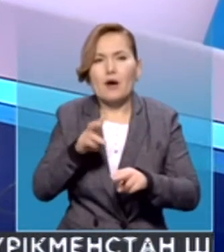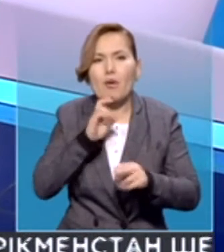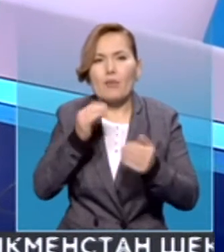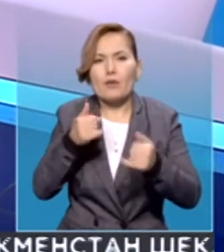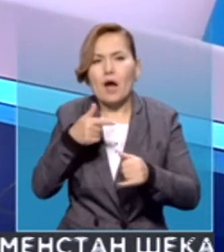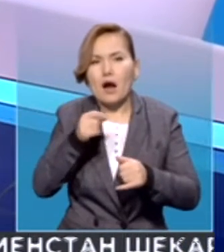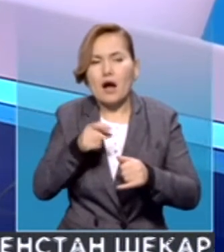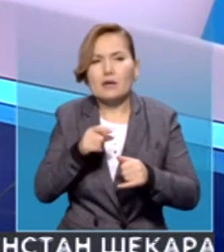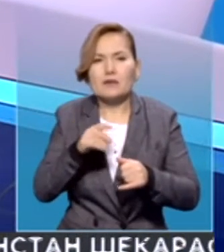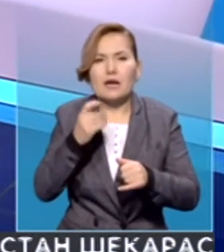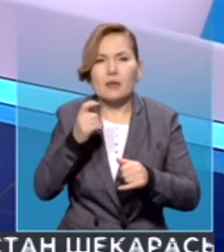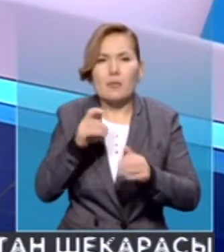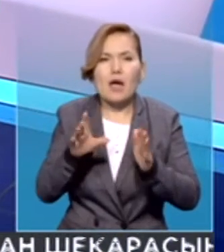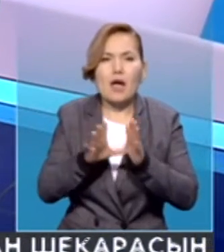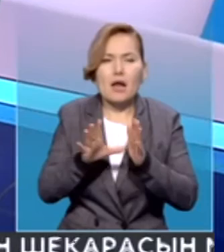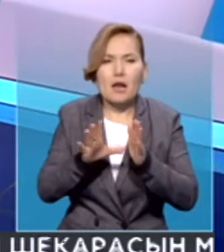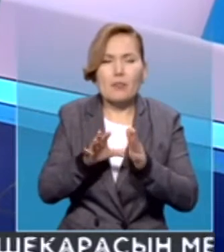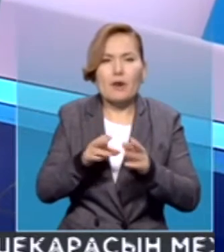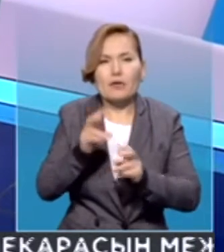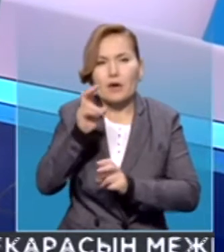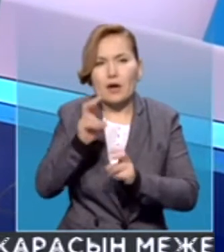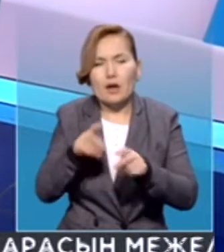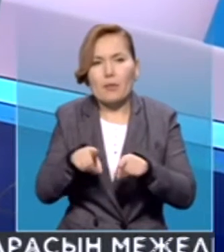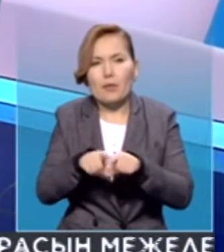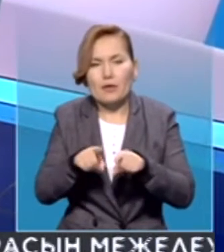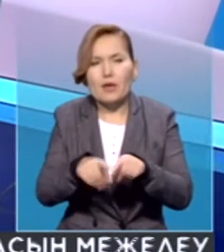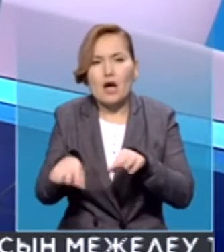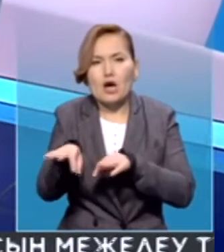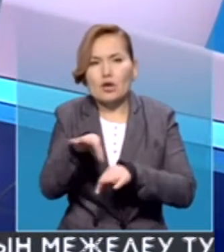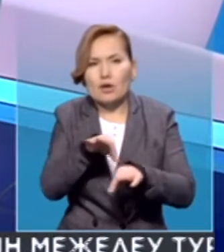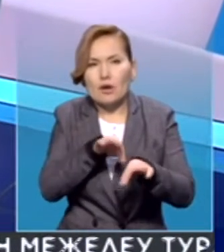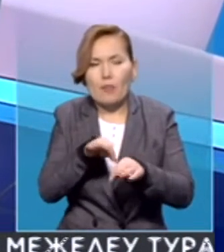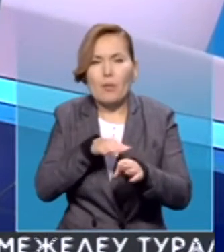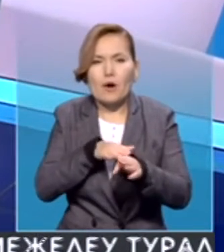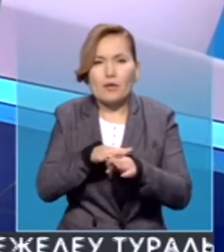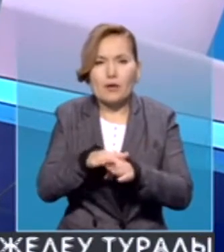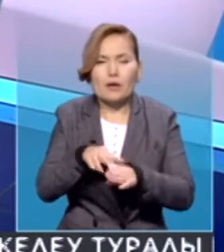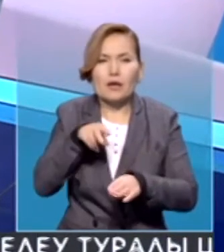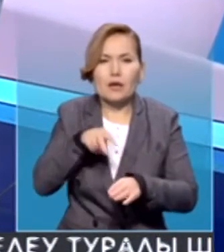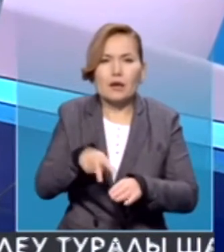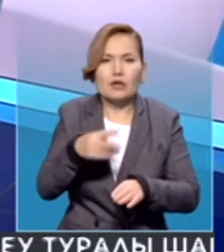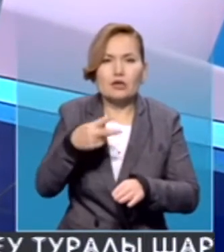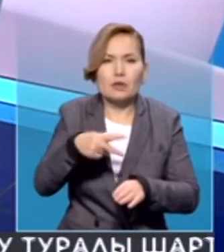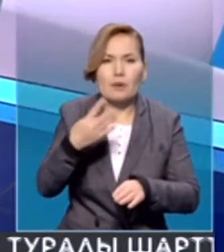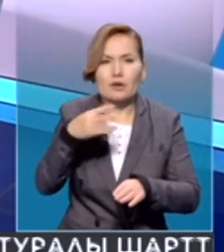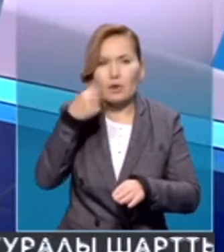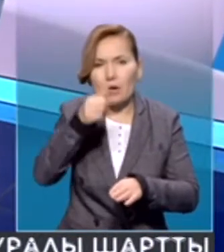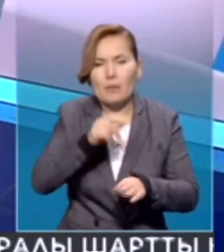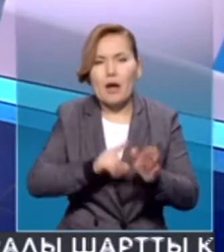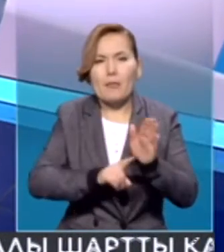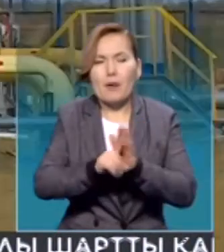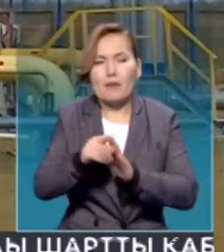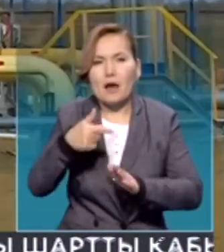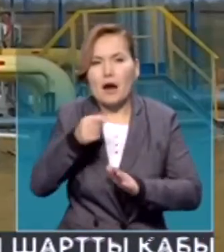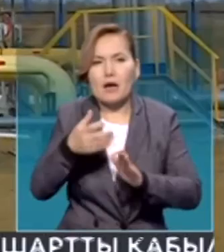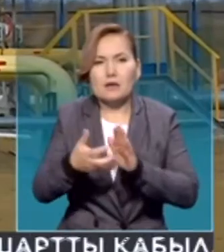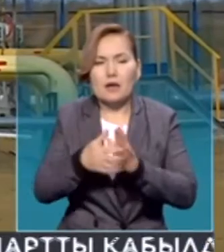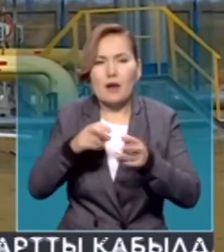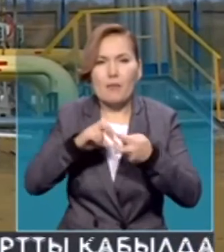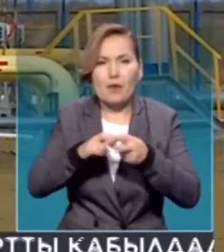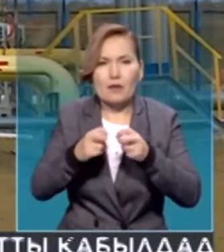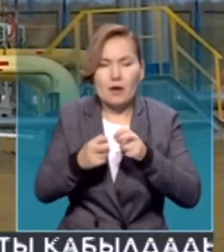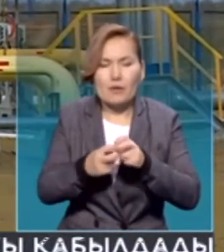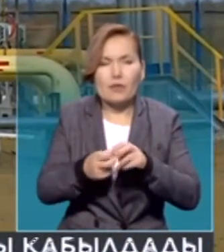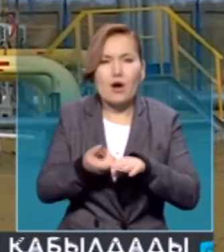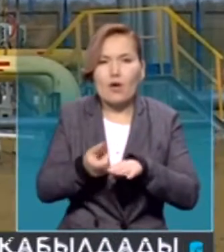химиясы, электроэнергетикасы мен өнеркәсіп саласына қатысты жобалардың іске қосылуы 2024 жылдан бастап газ тапшылығының